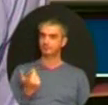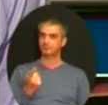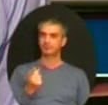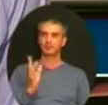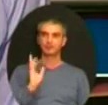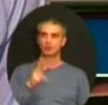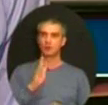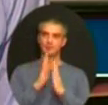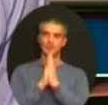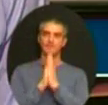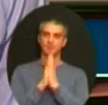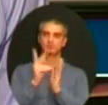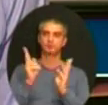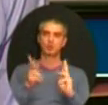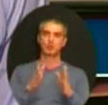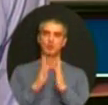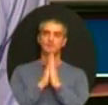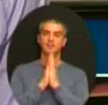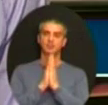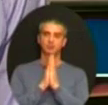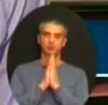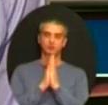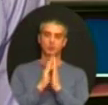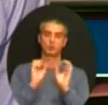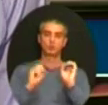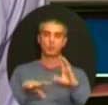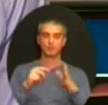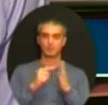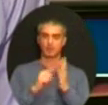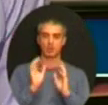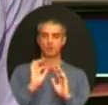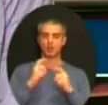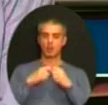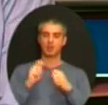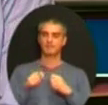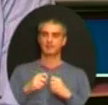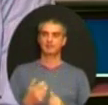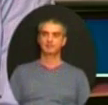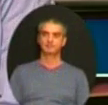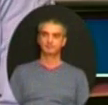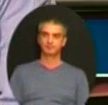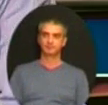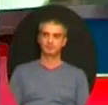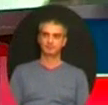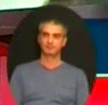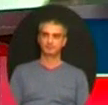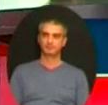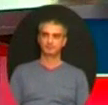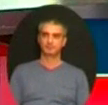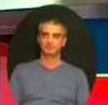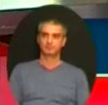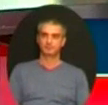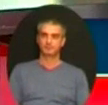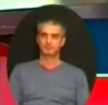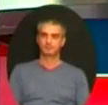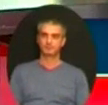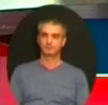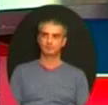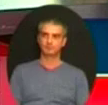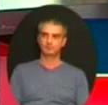יכולים לבקש, הם יכולים לבקש תרומות, כי הם עדיין לא חברי כנסת. אבל אחר כך הם יבחרו וצריכו להחזיר לאנשים. זה